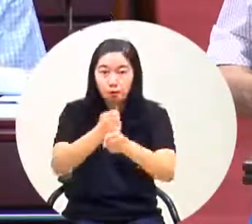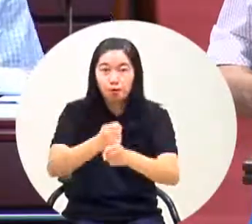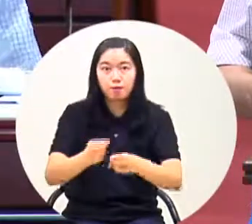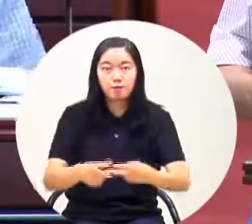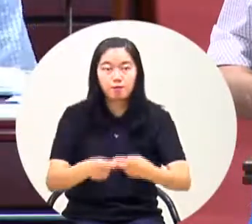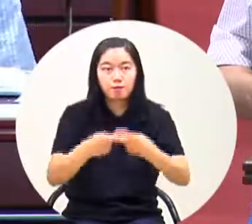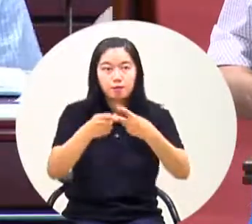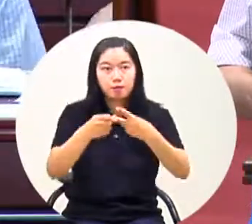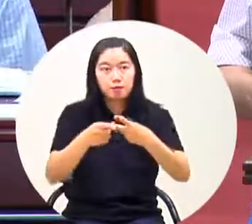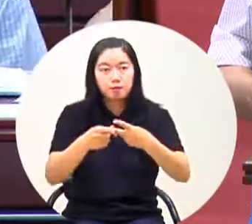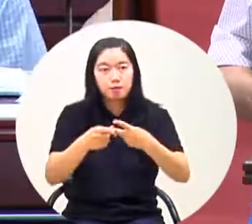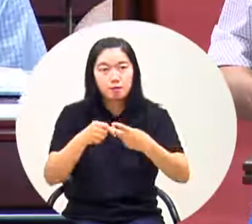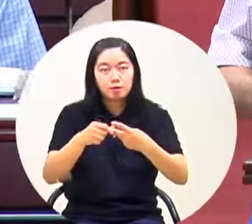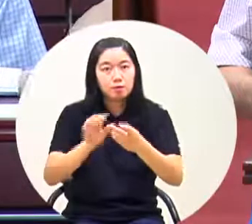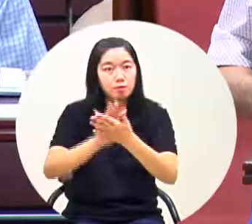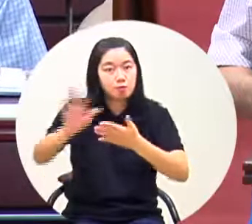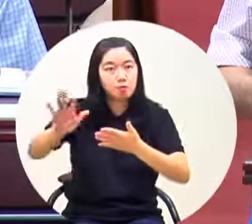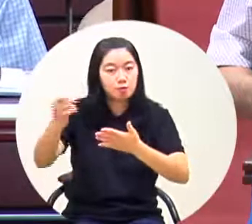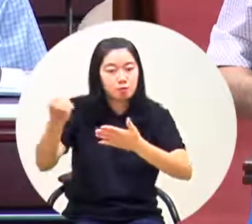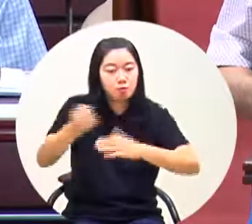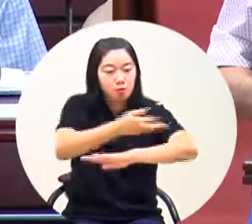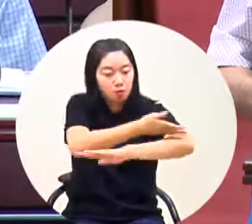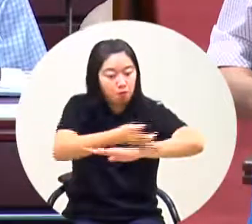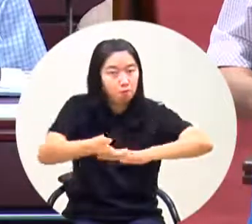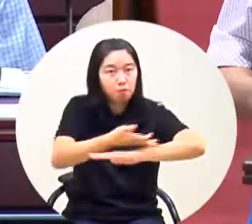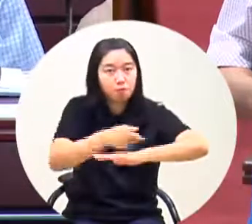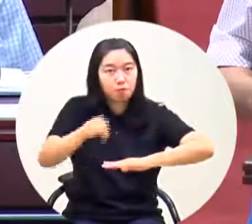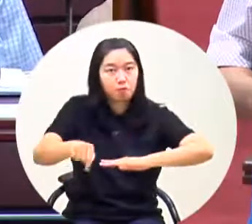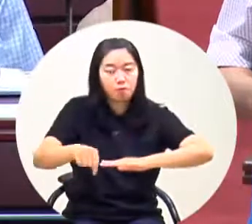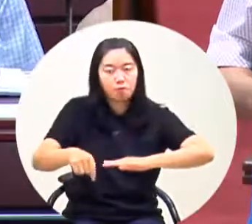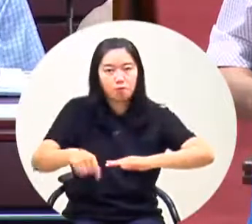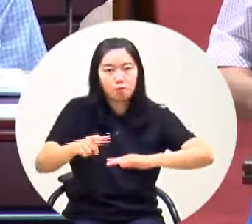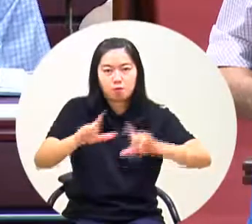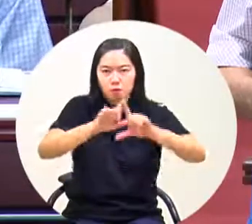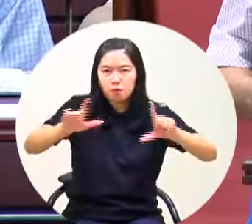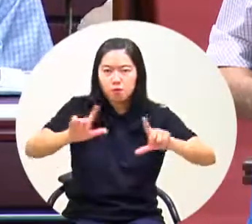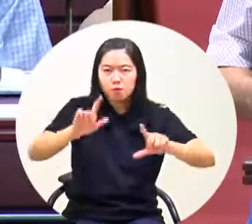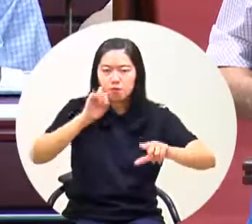吼，在后进溪内底有一个足大的一个污染源，就是